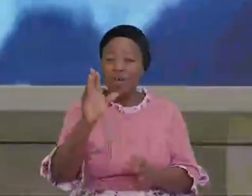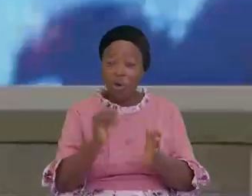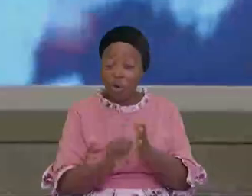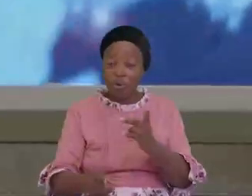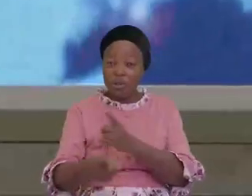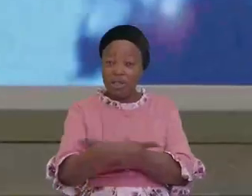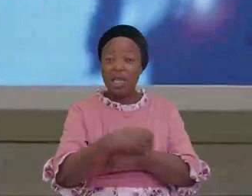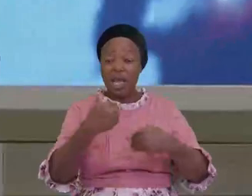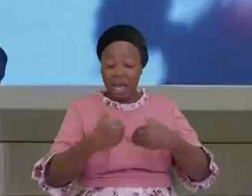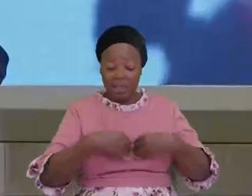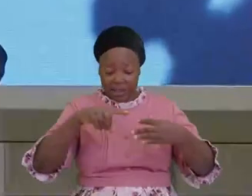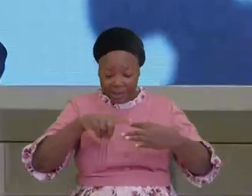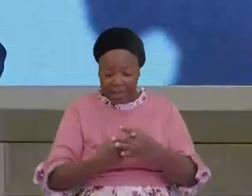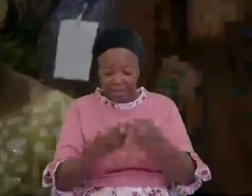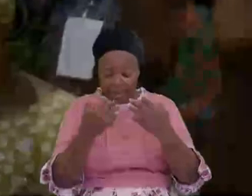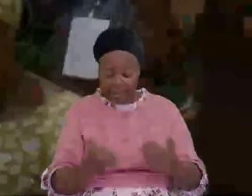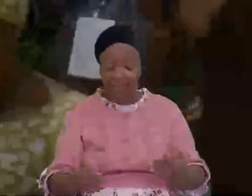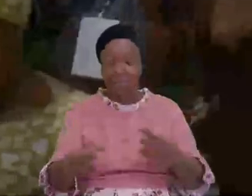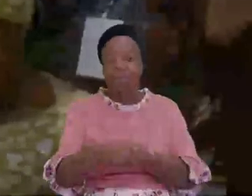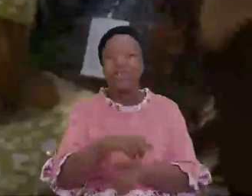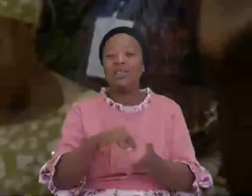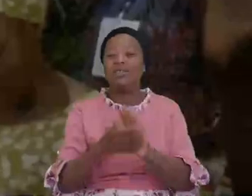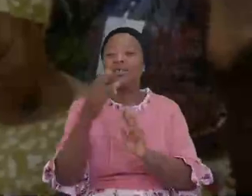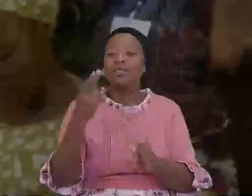Votre jour a commencé aujourd'hui.